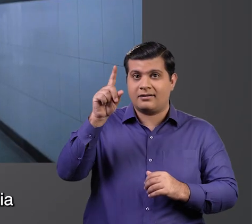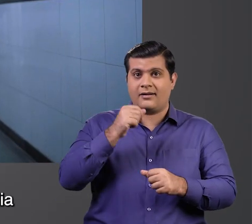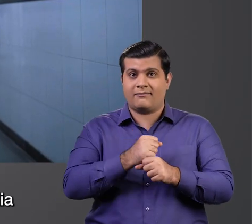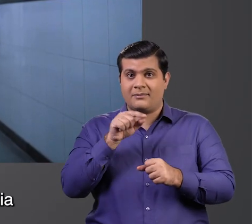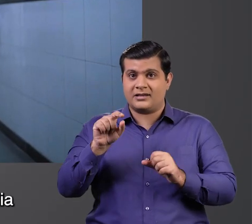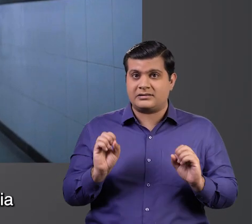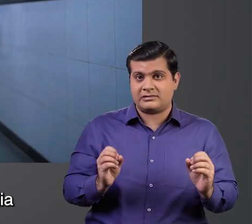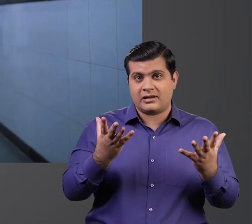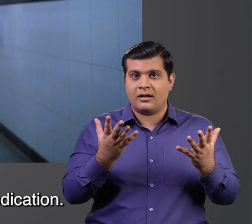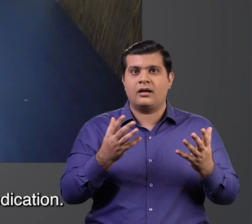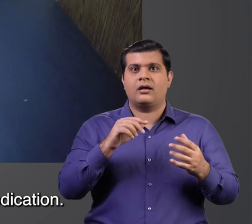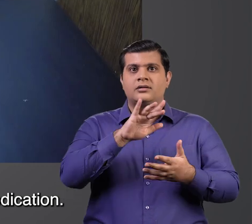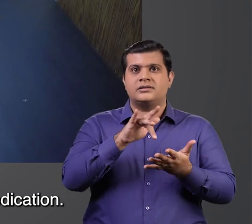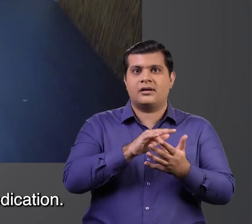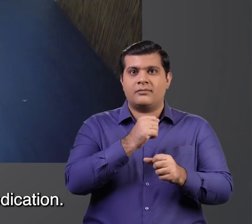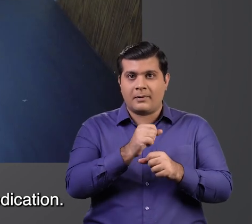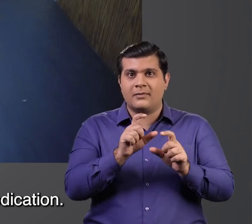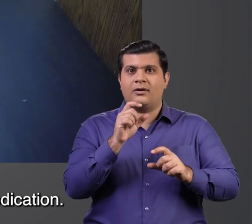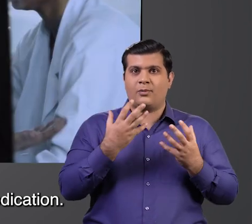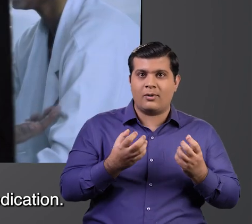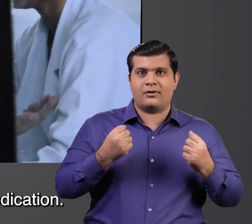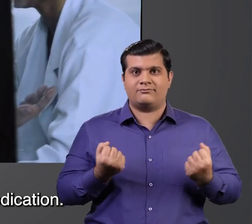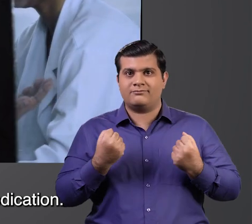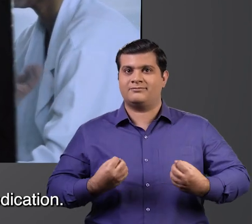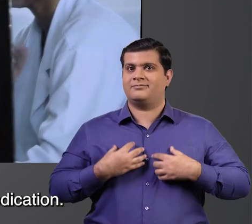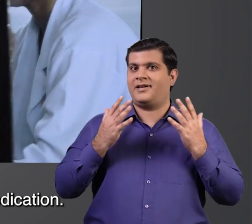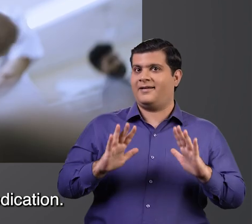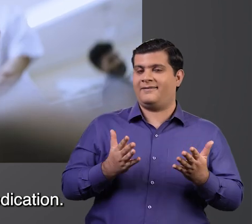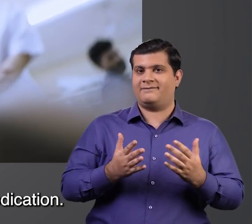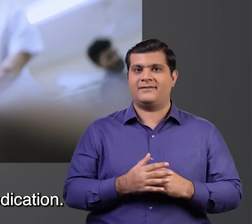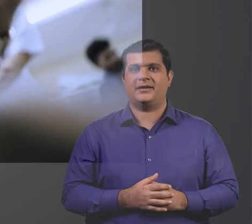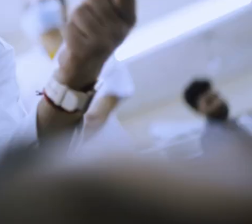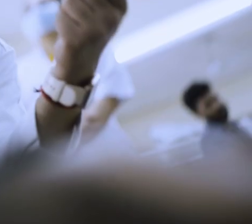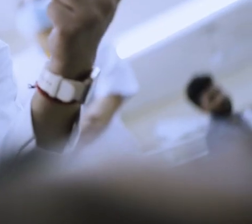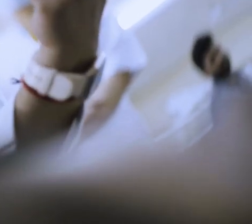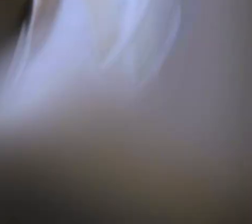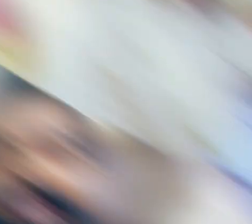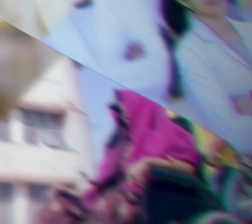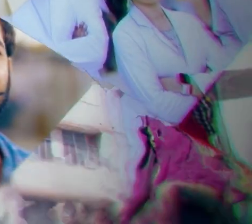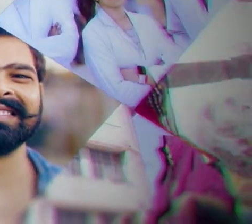भारत सरकार की इस पहल ने सेंटर को और भी निष्ठा से काम करने को प्रेरित किया है।